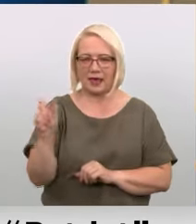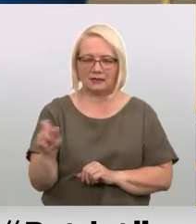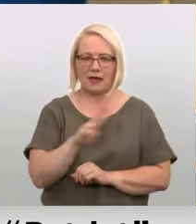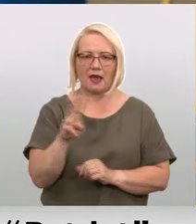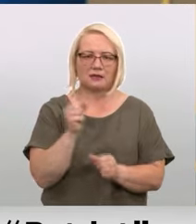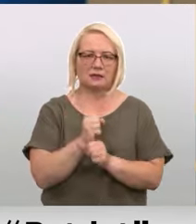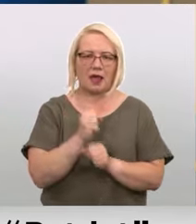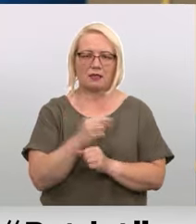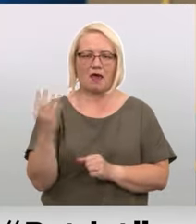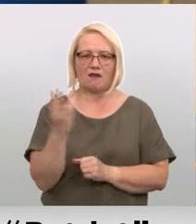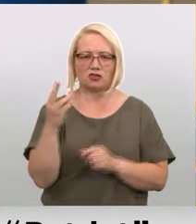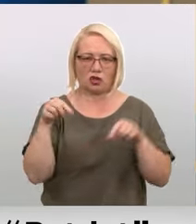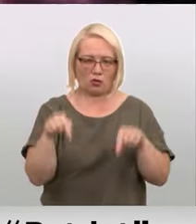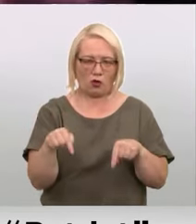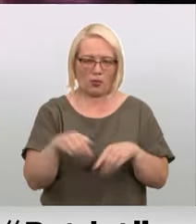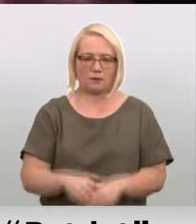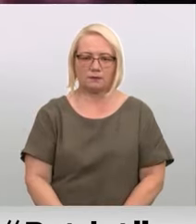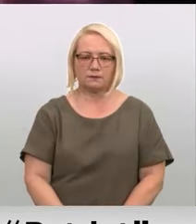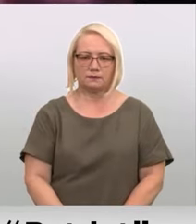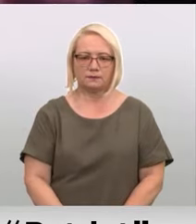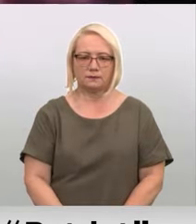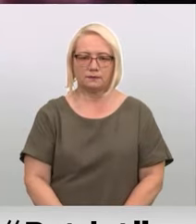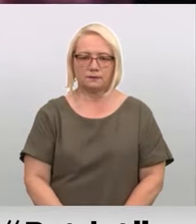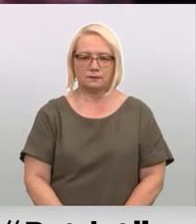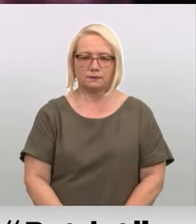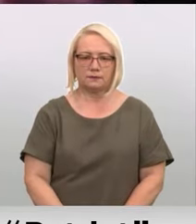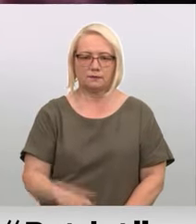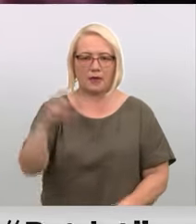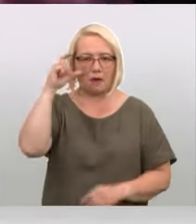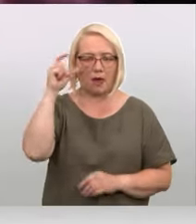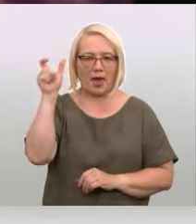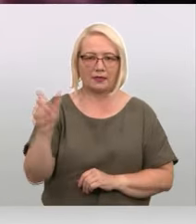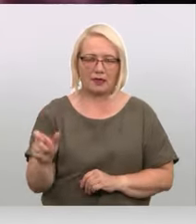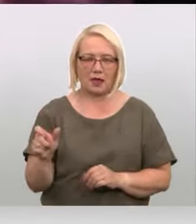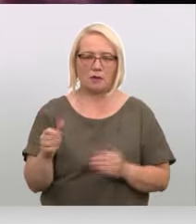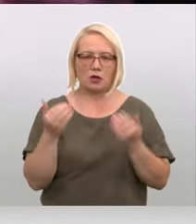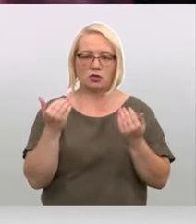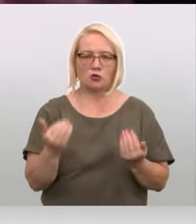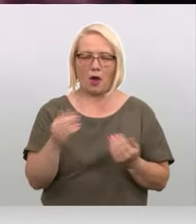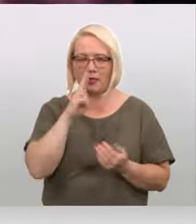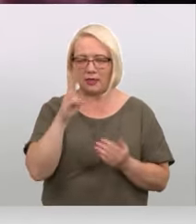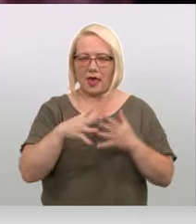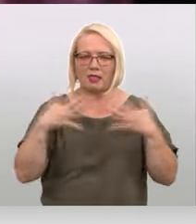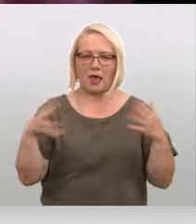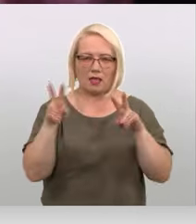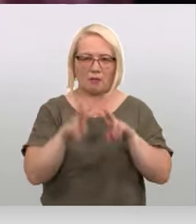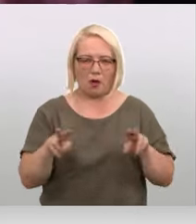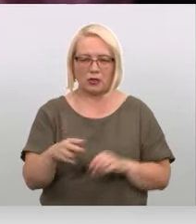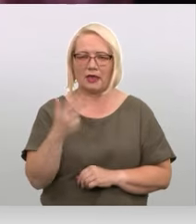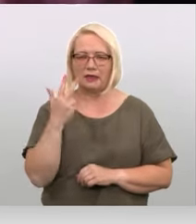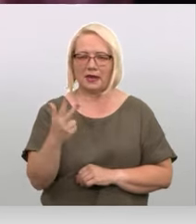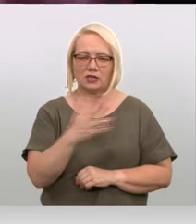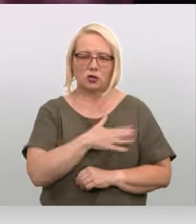Vašingtonā. Paklausīsimies. Baidenam šī ir liela pārbauda šonedēļ. Viņam būs 3 ļoti intensīvas dienas